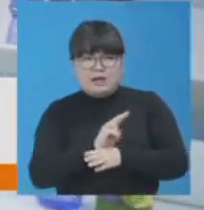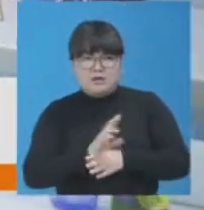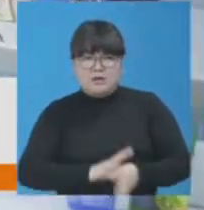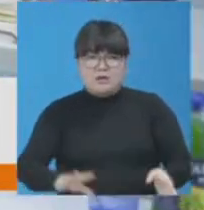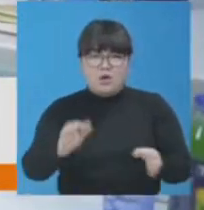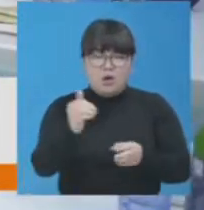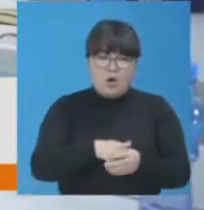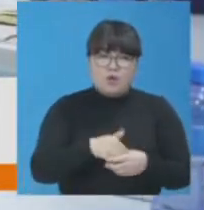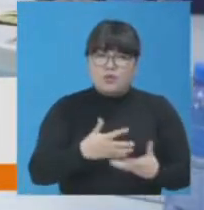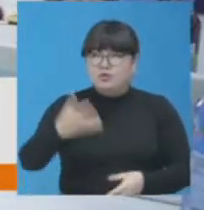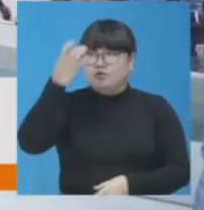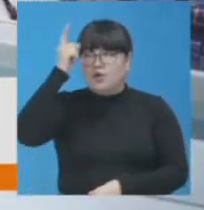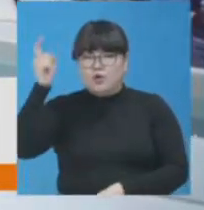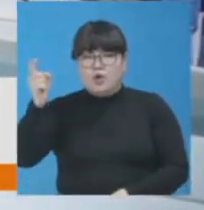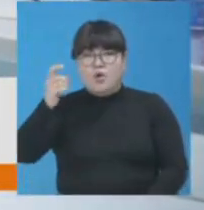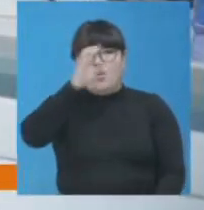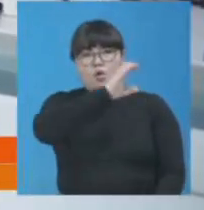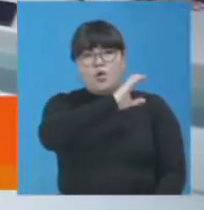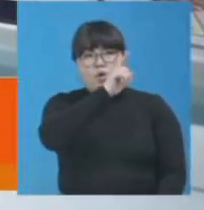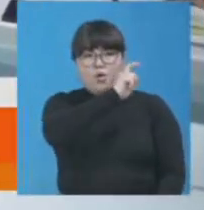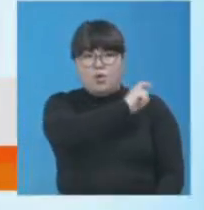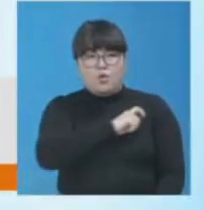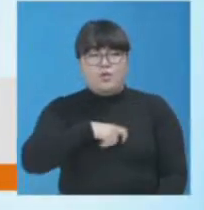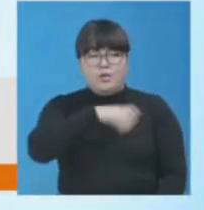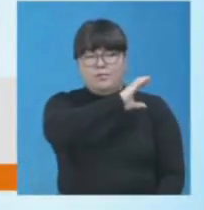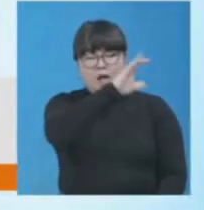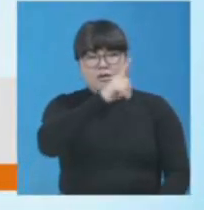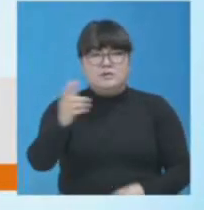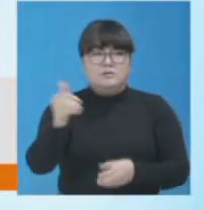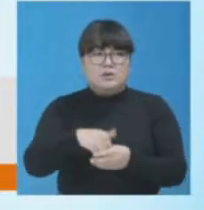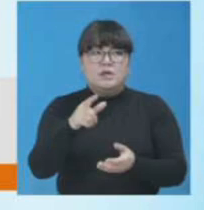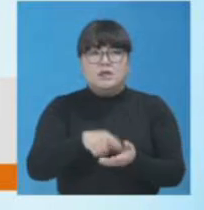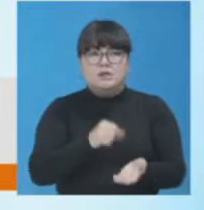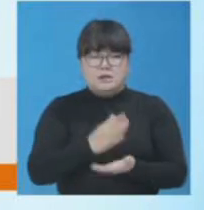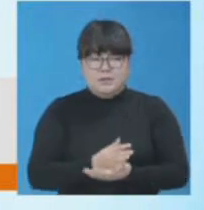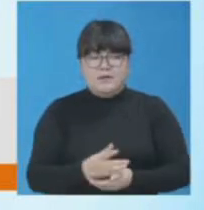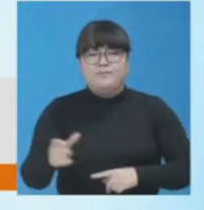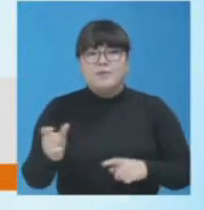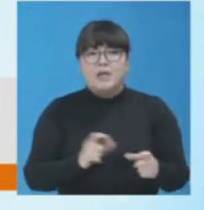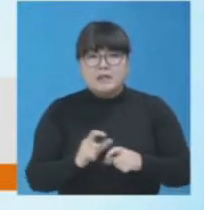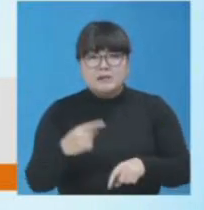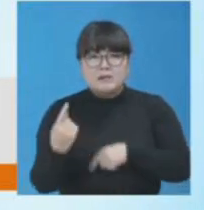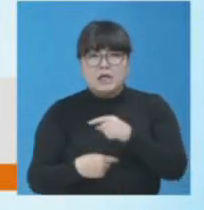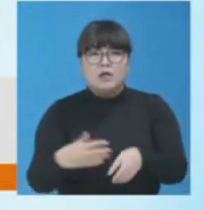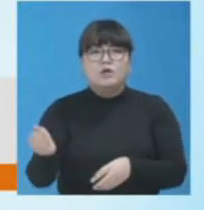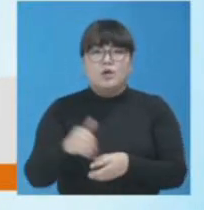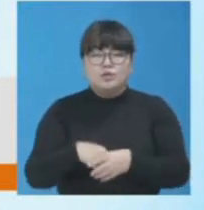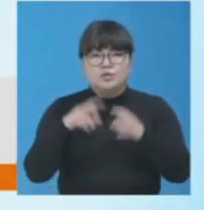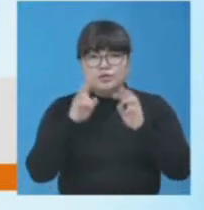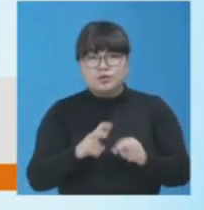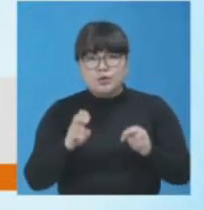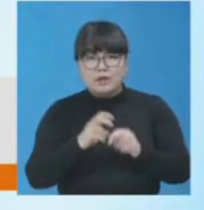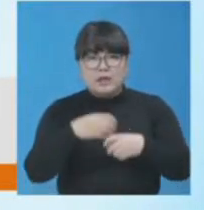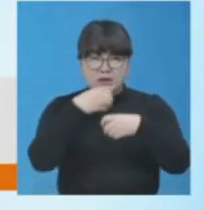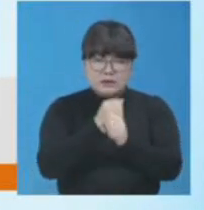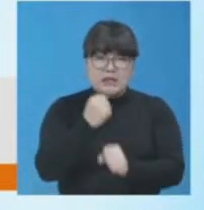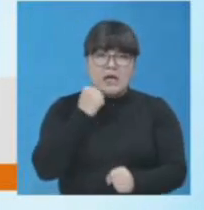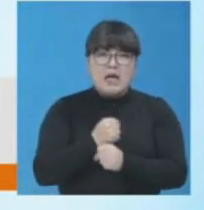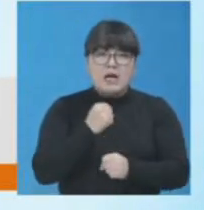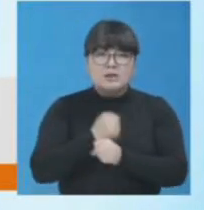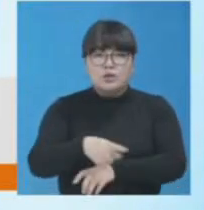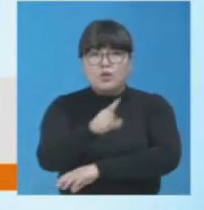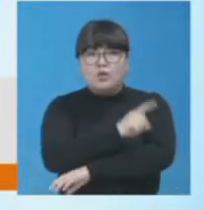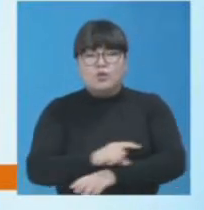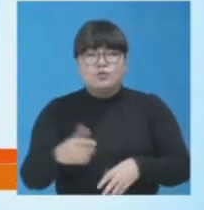төрийн оролцоо, хувийн хөвшлийн сахийн санаачлаг зайлшгүй шаардлагатай байгаа юм а. Эдийн засгийн эргэлтэнд оруулахын тулд тухайн тэр судалгаа шинжилгээний ажлын үр дүнг